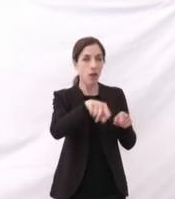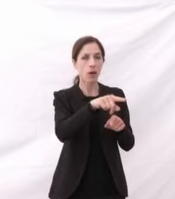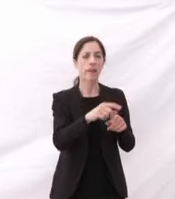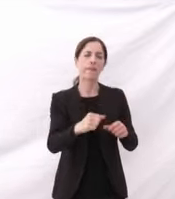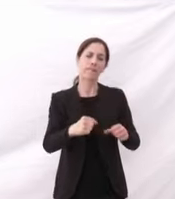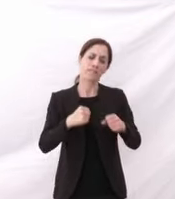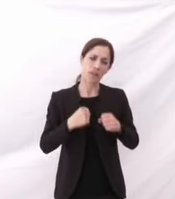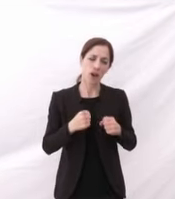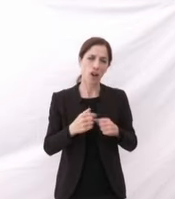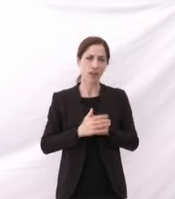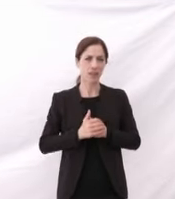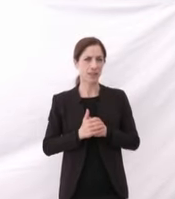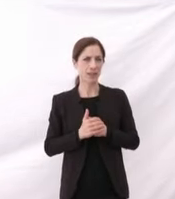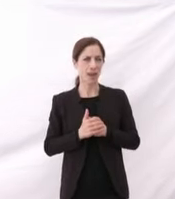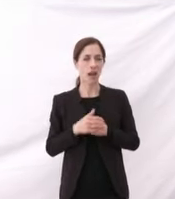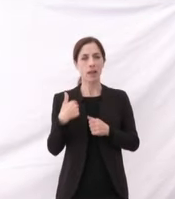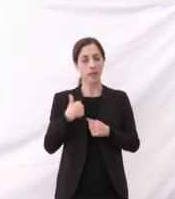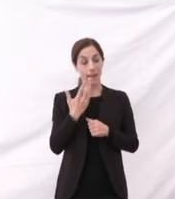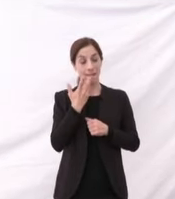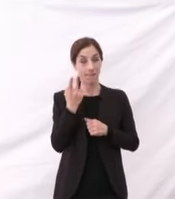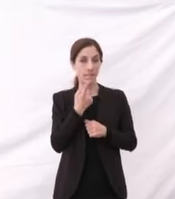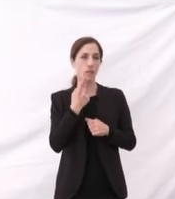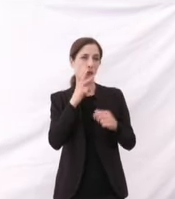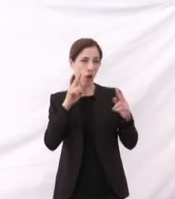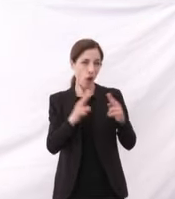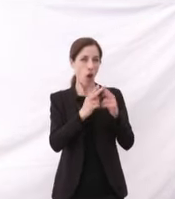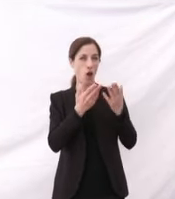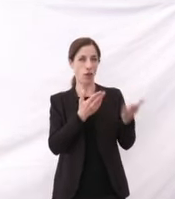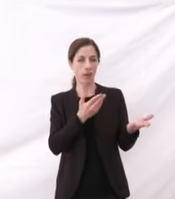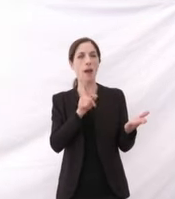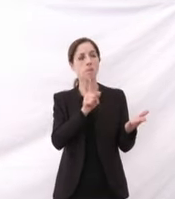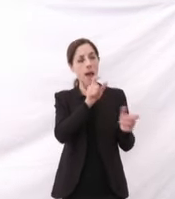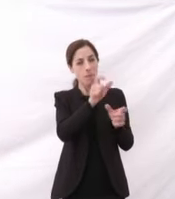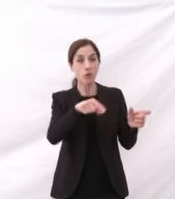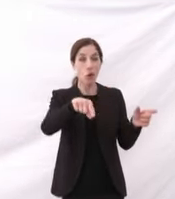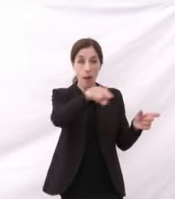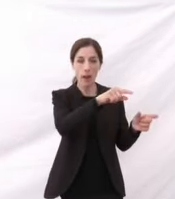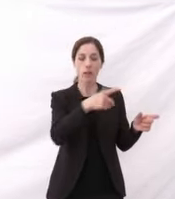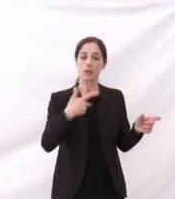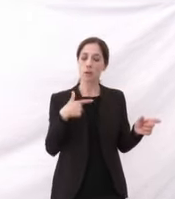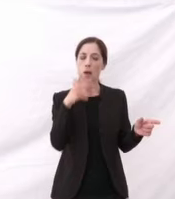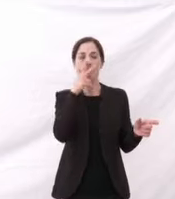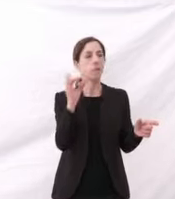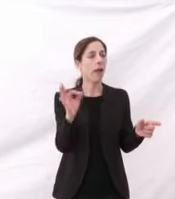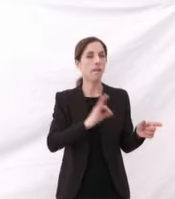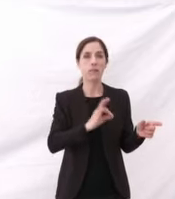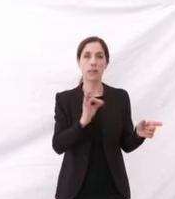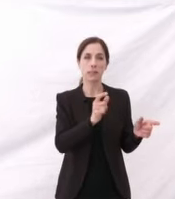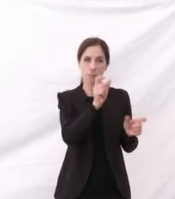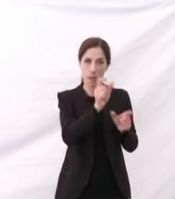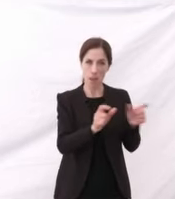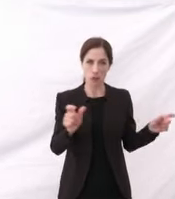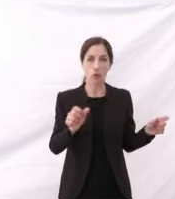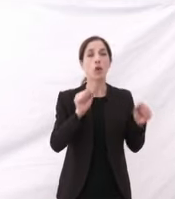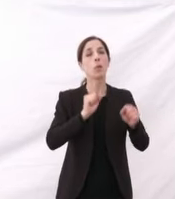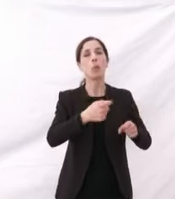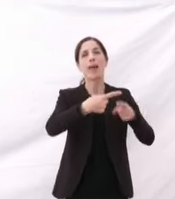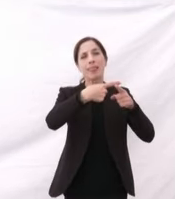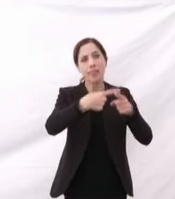piacerebbe anch'io incontrarvi, ma avete bravissima gente lì che vi può testimoniare tutto